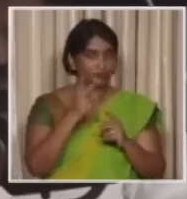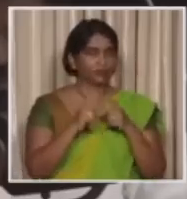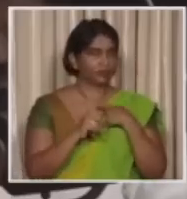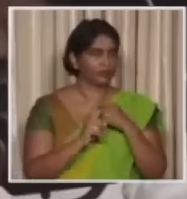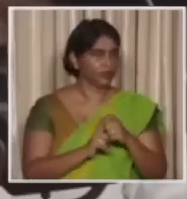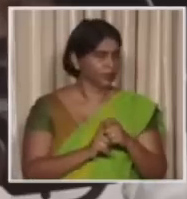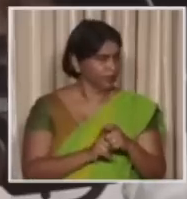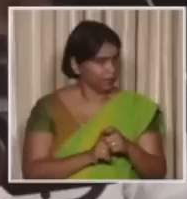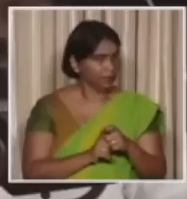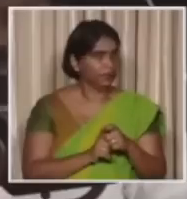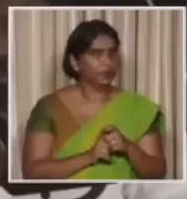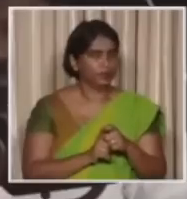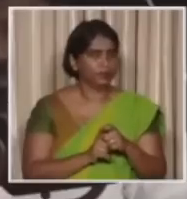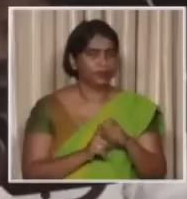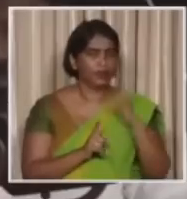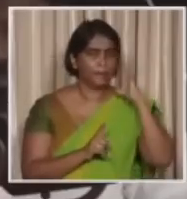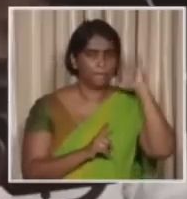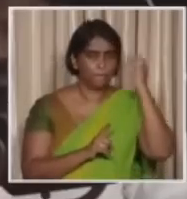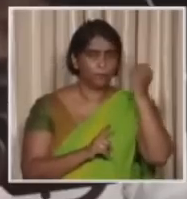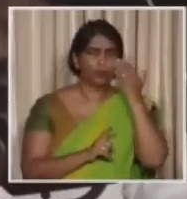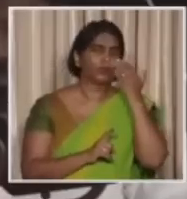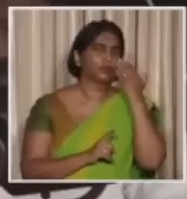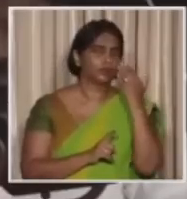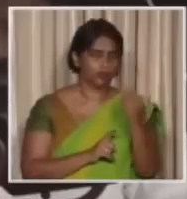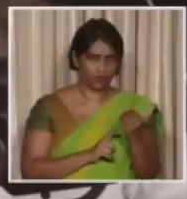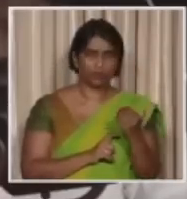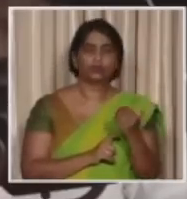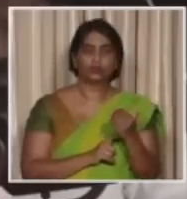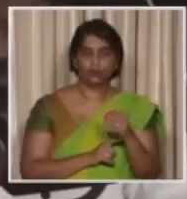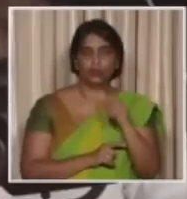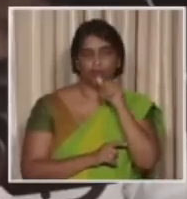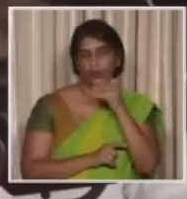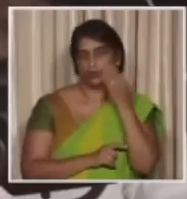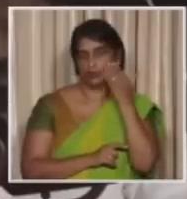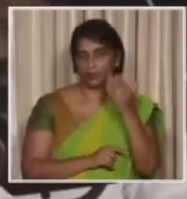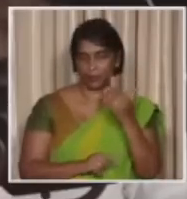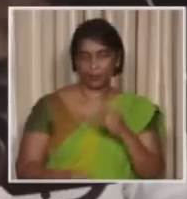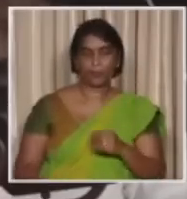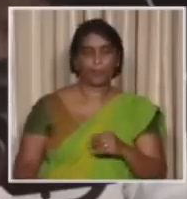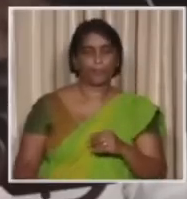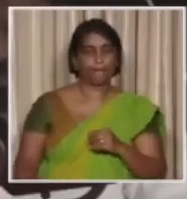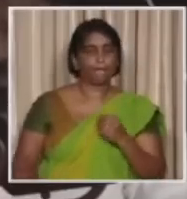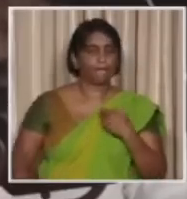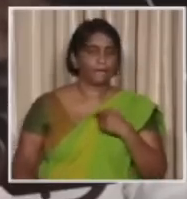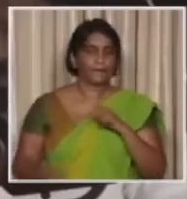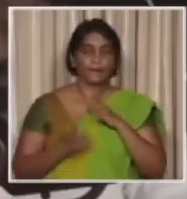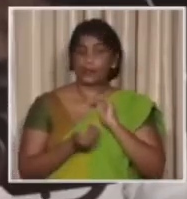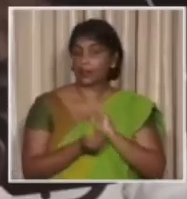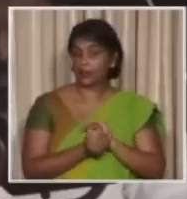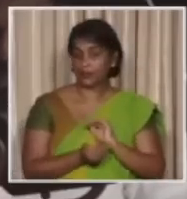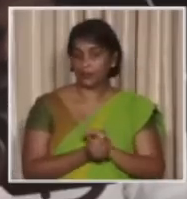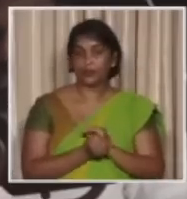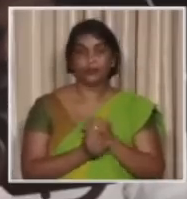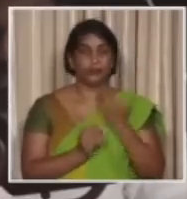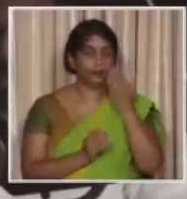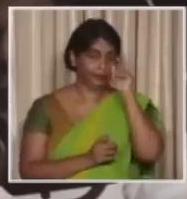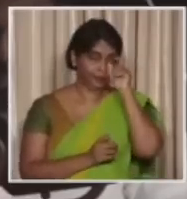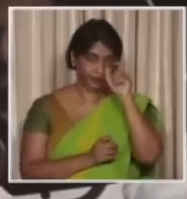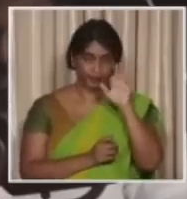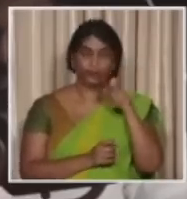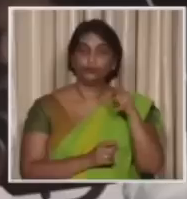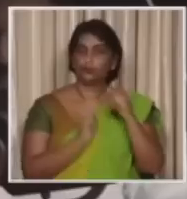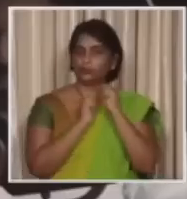දරුණු ප්‍රතිඵල ජනිත වන බව ඉතාමත් පැහැදිලි. අපි බොහොම පරිස්සමෙන් සලකා බලන්ට ඕනේ